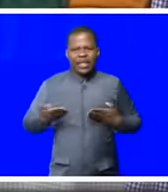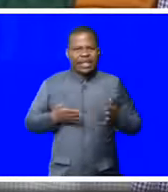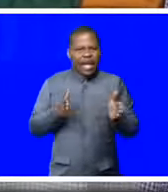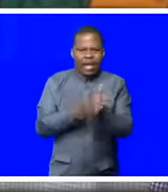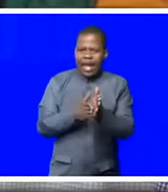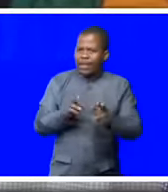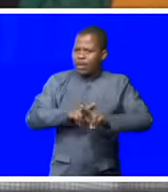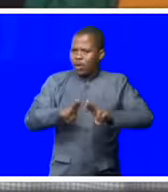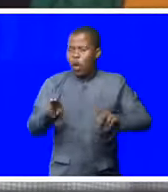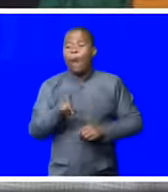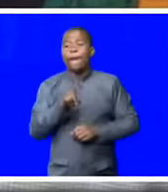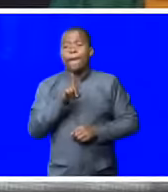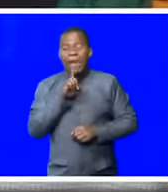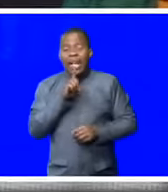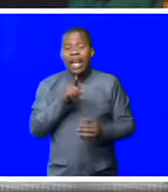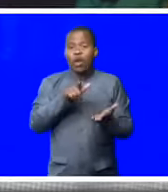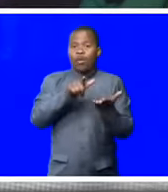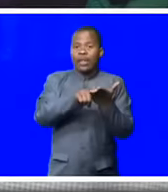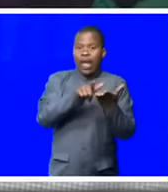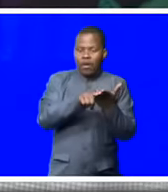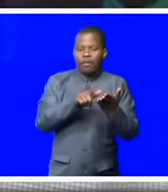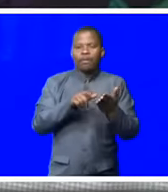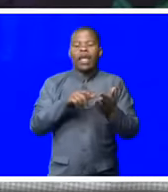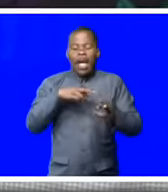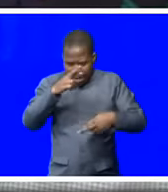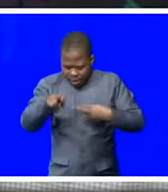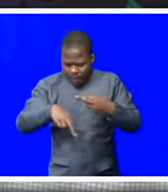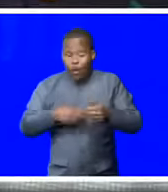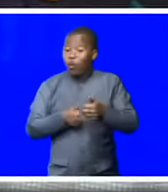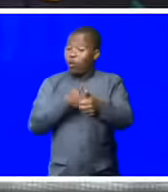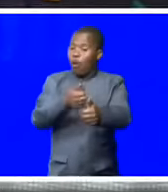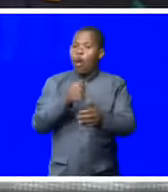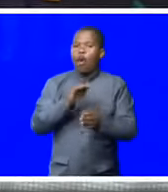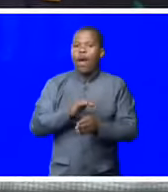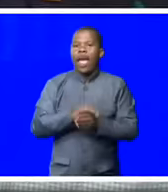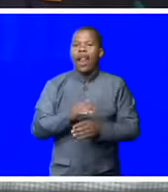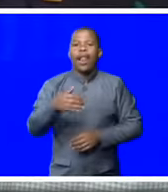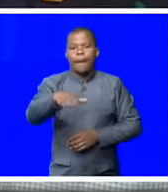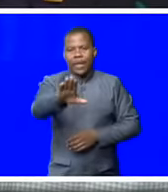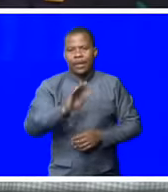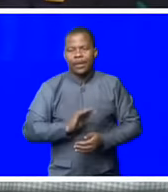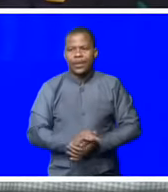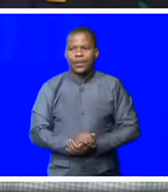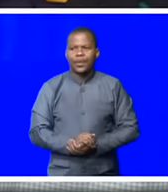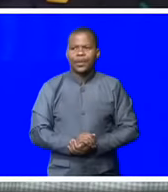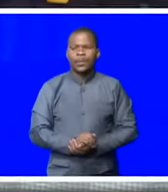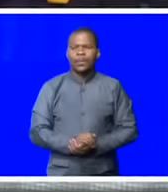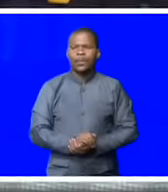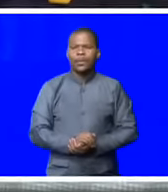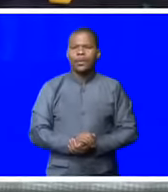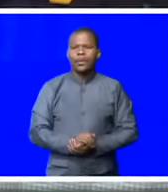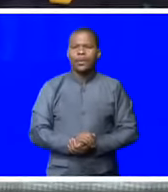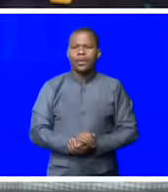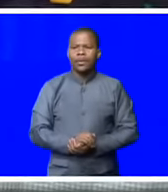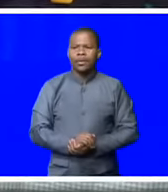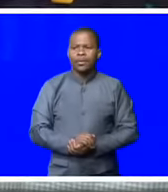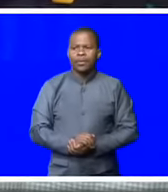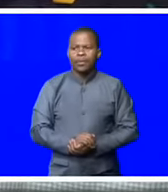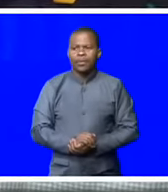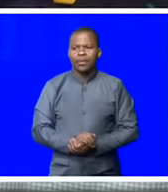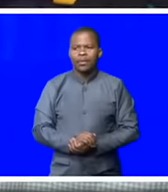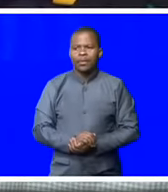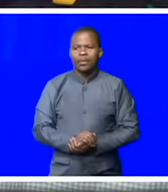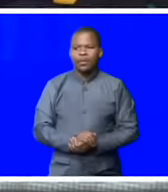noma kunjalo umthetho walo kufanele ulandzelwe. Etindzabeni Eswatini TV kubika Nelswendla ngamandla